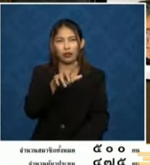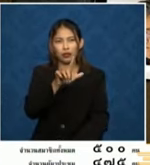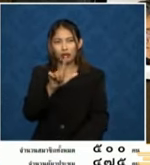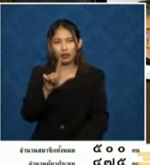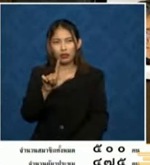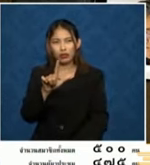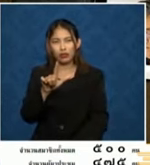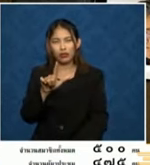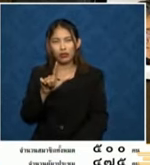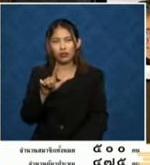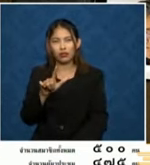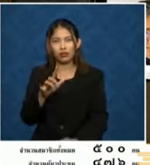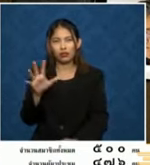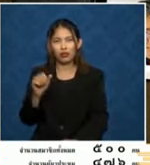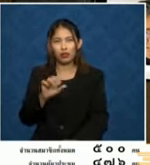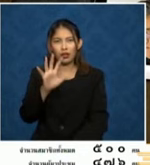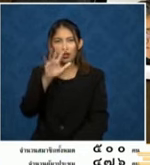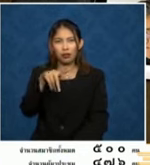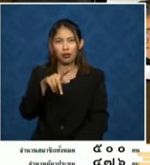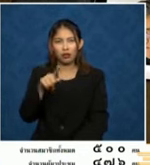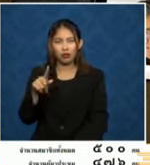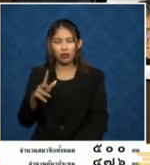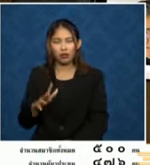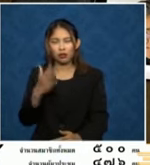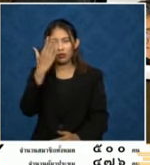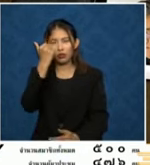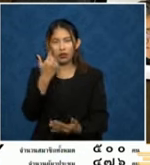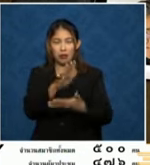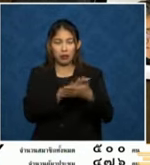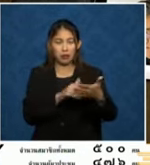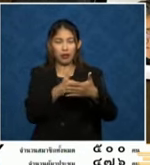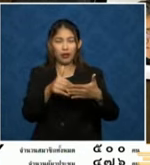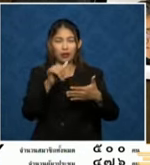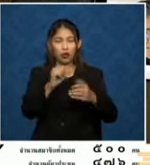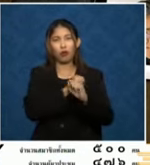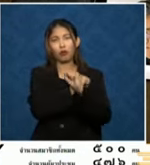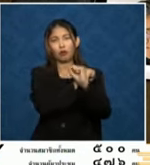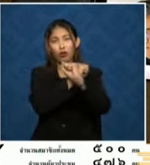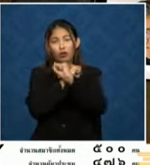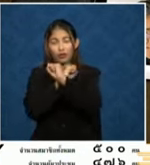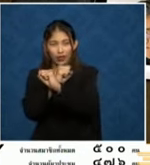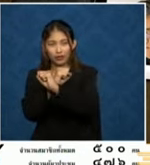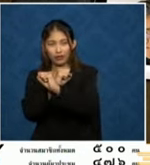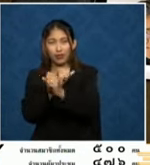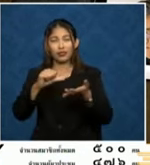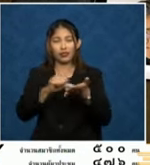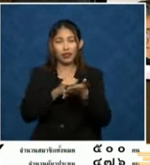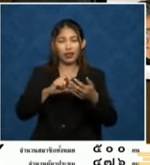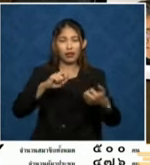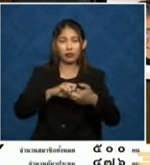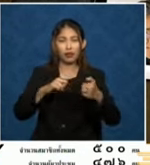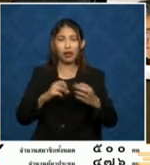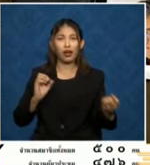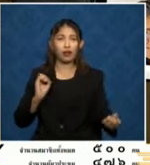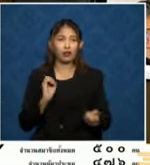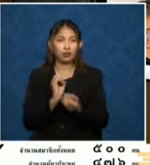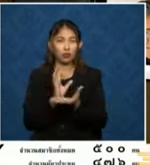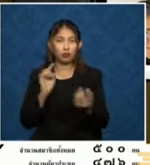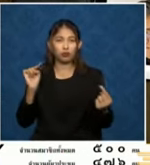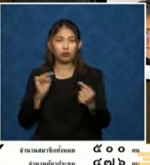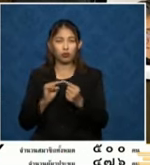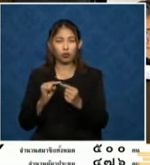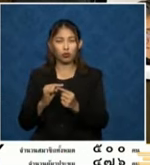กว่าล้านบาทนะครับโดยในส่วนของแผนงานยุทธศาสตร์นะครับในการป้องกันนะครับและแก้ไขปัญหาผลกระทบนะครับของ